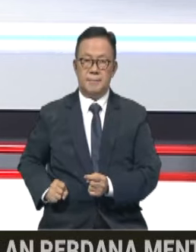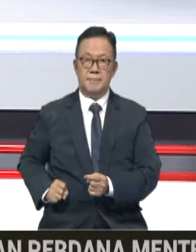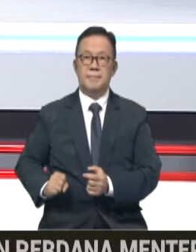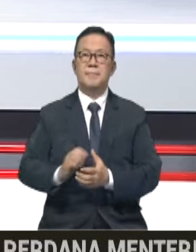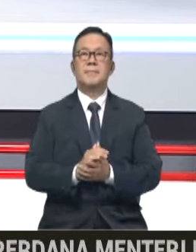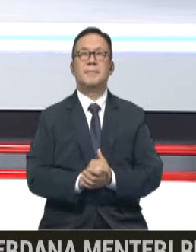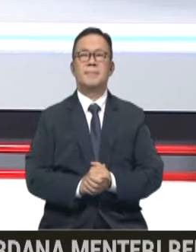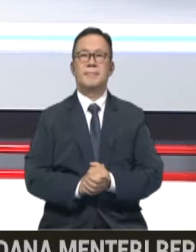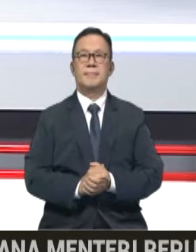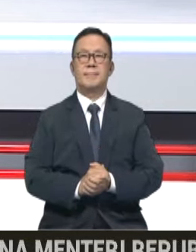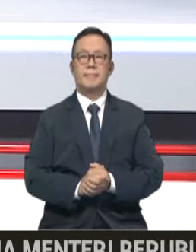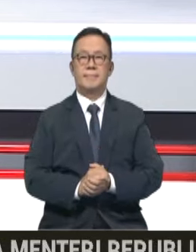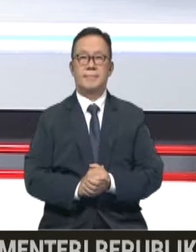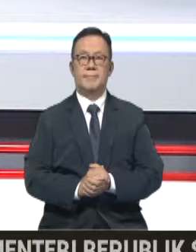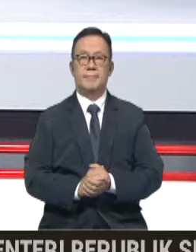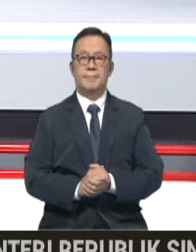Dikasihi.